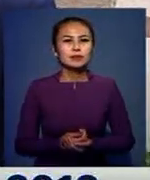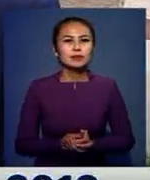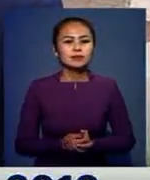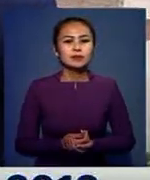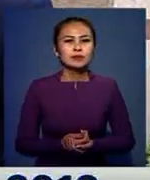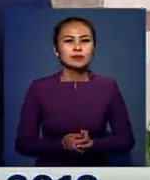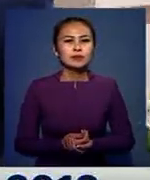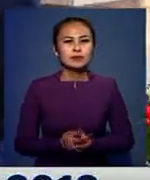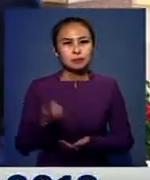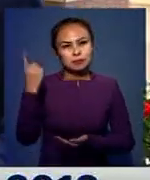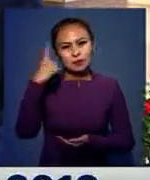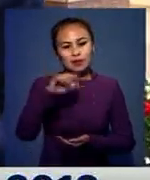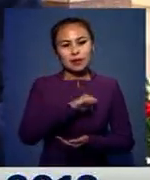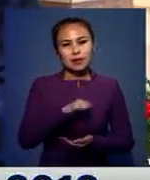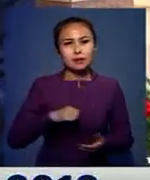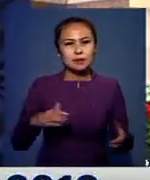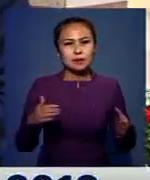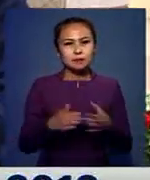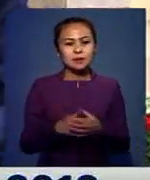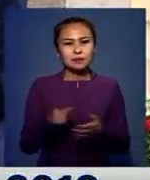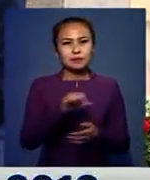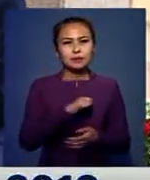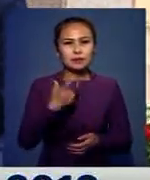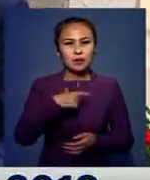Иә, өзіміз сол шаң концерт ұйымдастырып тұрмыз. Ал